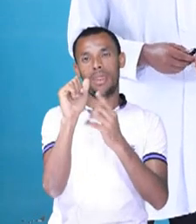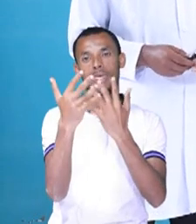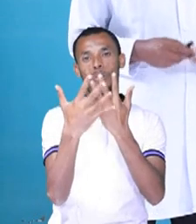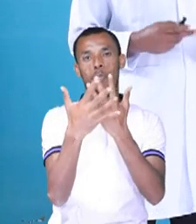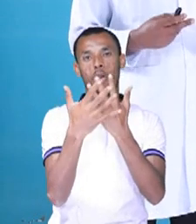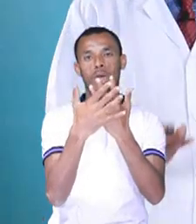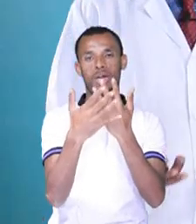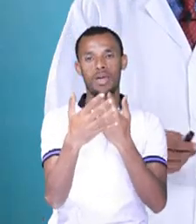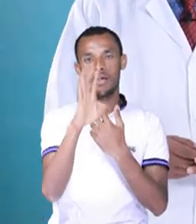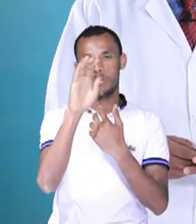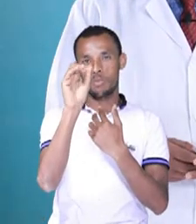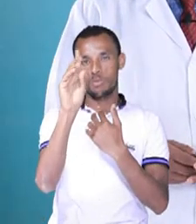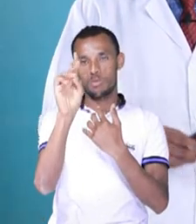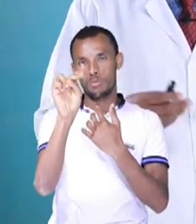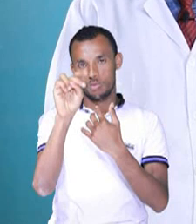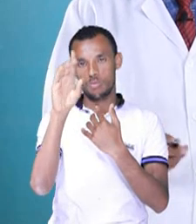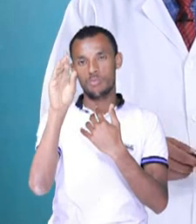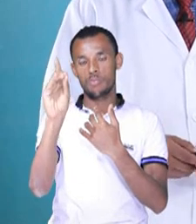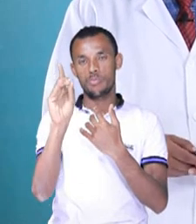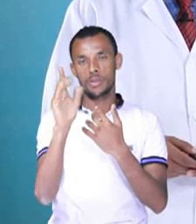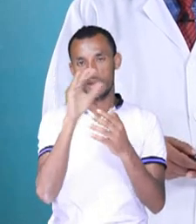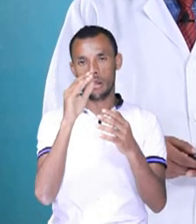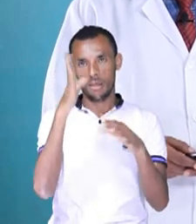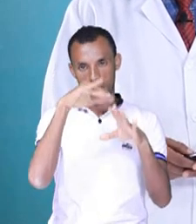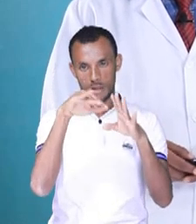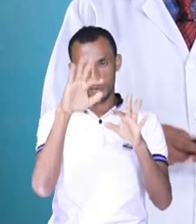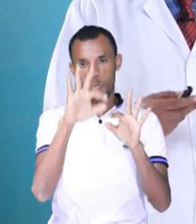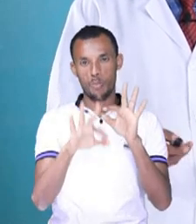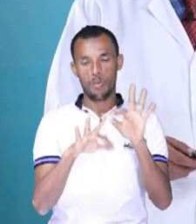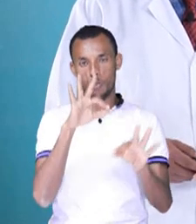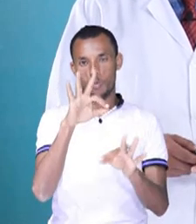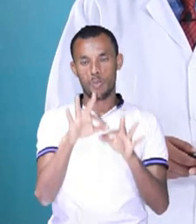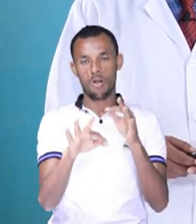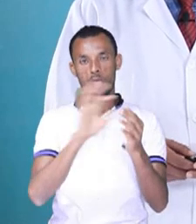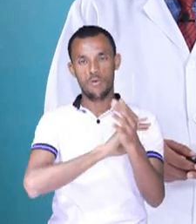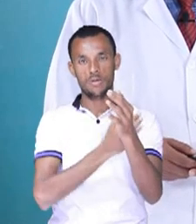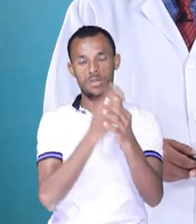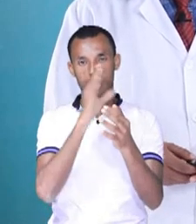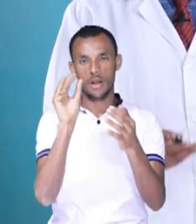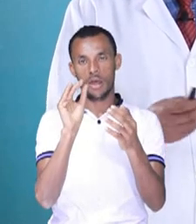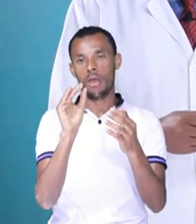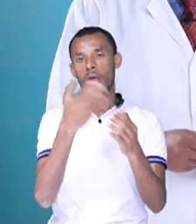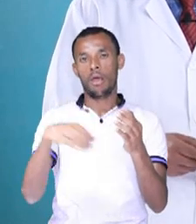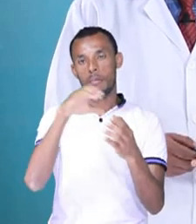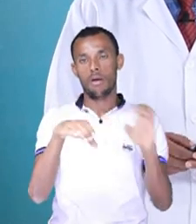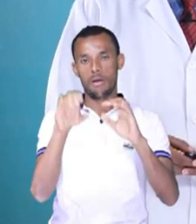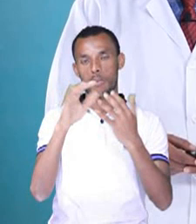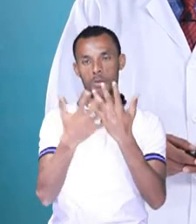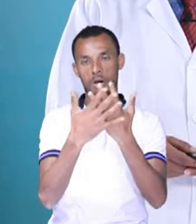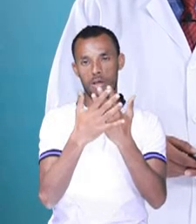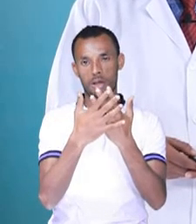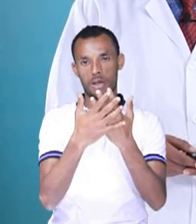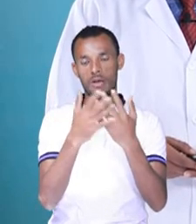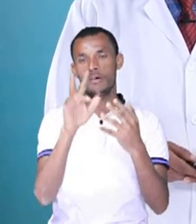ቦንዲንግ እንዲሁም ስለ ኢንተርሞሌኩላር ፎርስ በተጨማሪም ስለ ኬሚካል ቦንዲንግ ቲዮሪ አንደኛውን